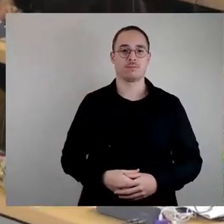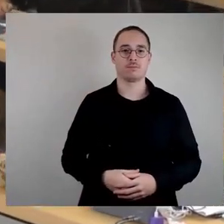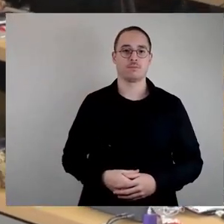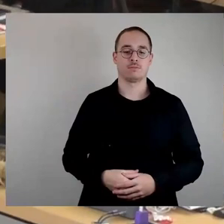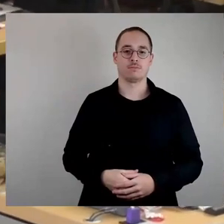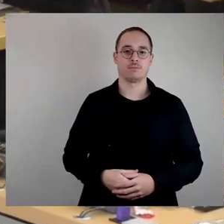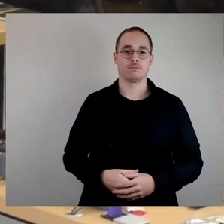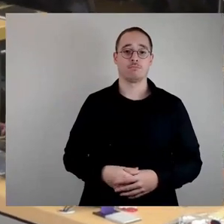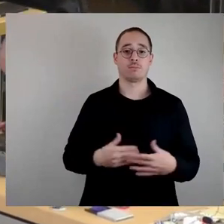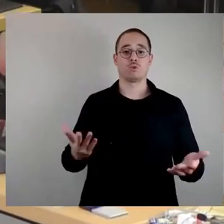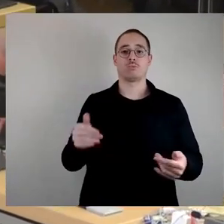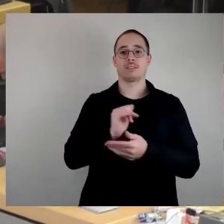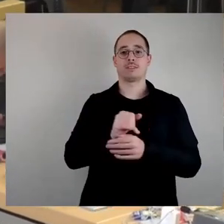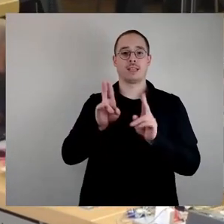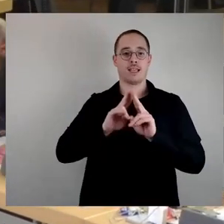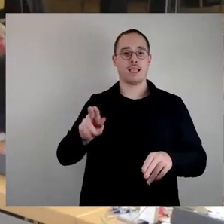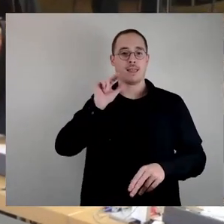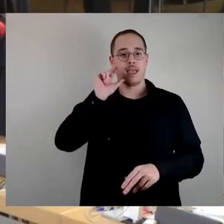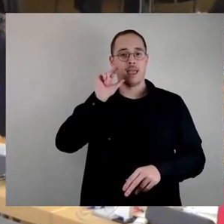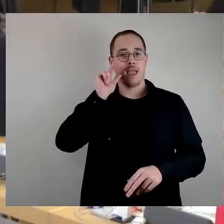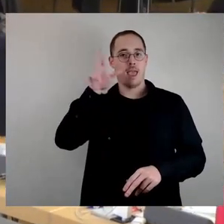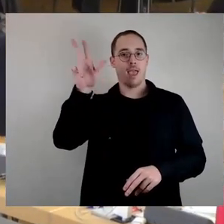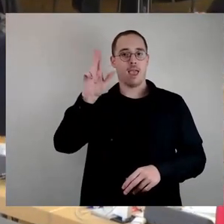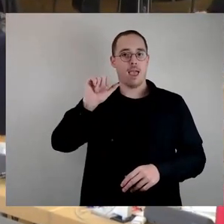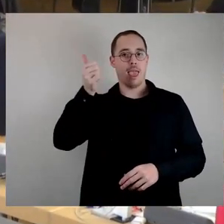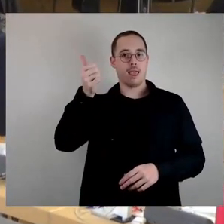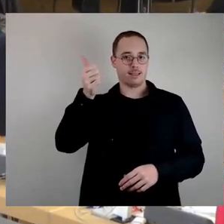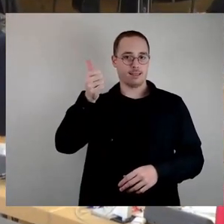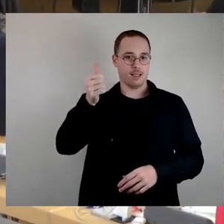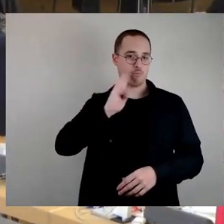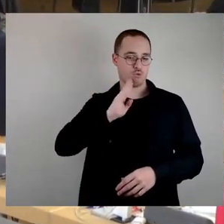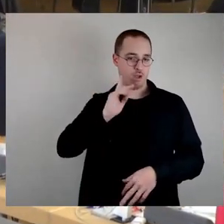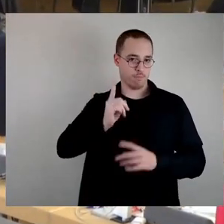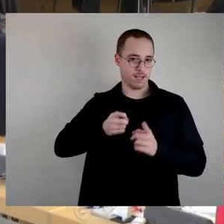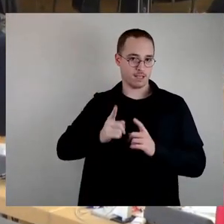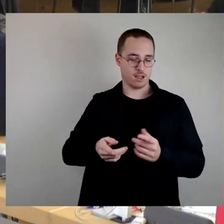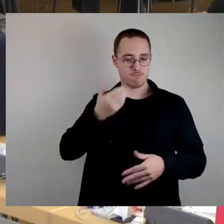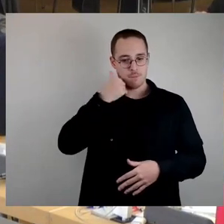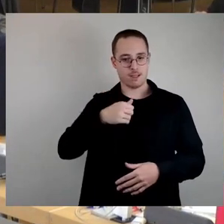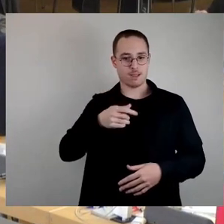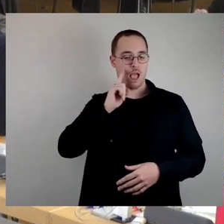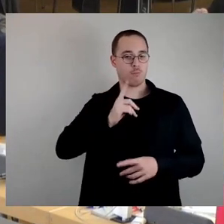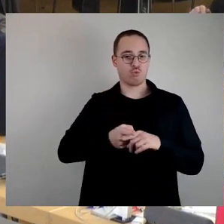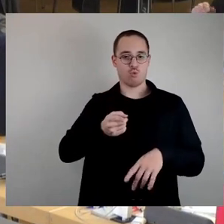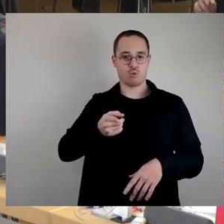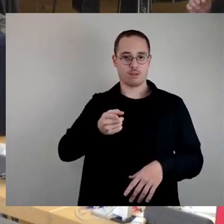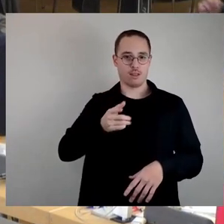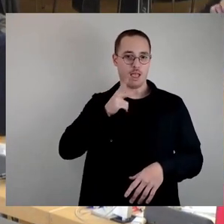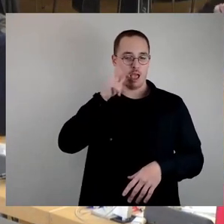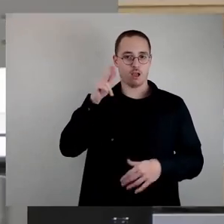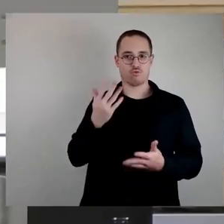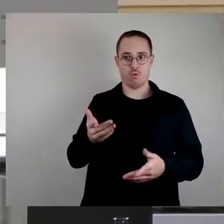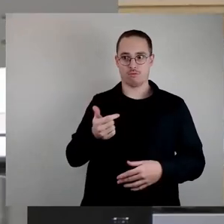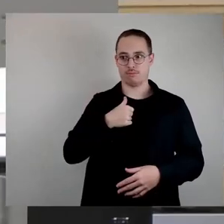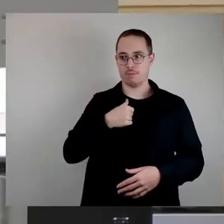Sehr geehrter Herr Erster Bürgermeister, meine sehr geehrten Damen und Herren, ich habe immer ein bisschen Angst, wenn ich von der CDU zu sehr gelobt werde, dass mir das im